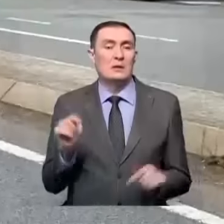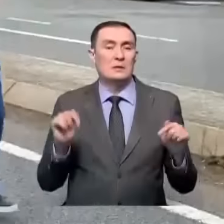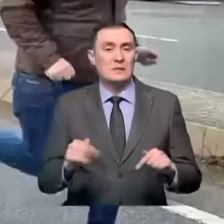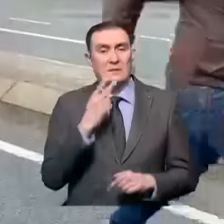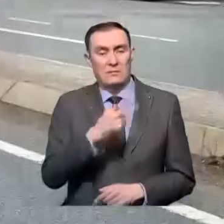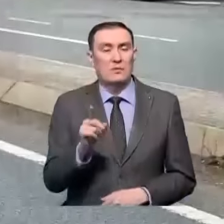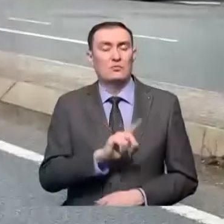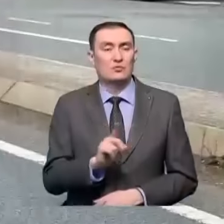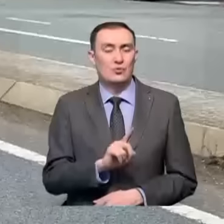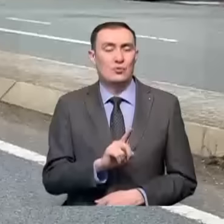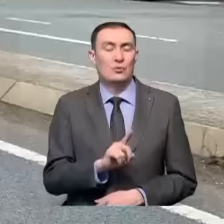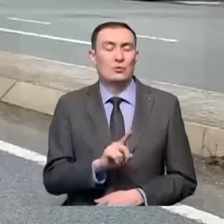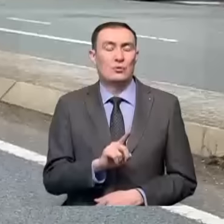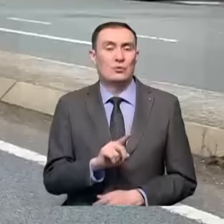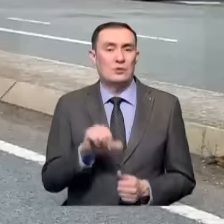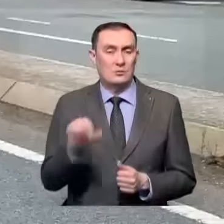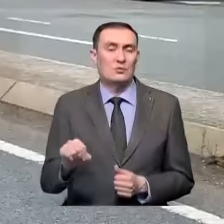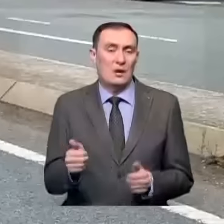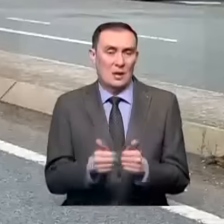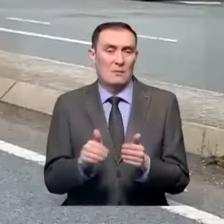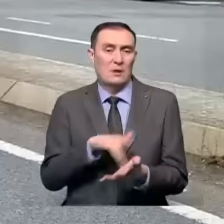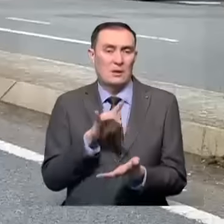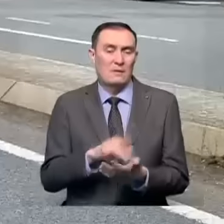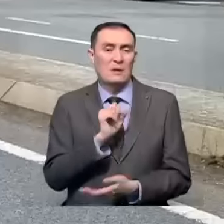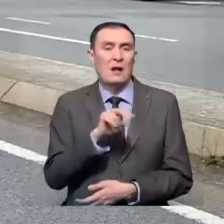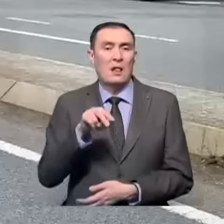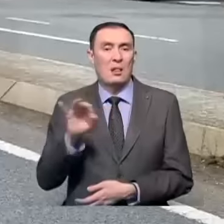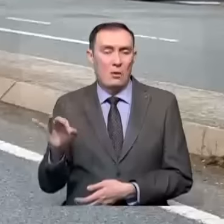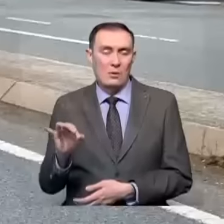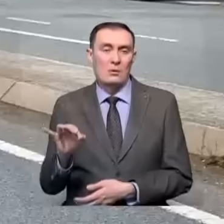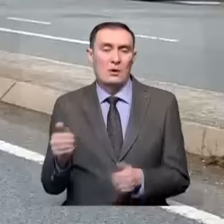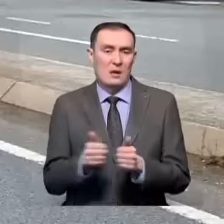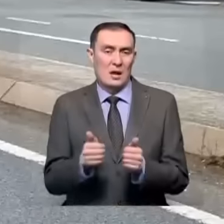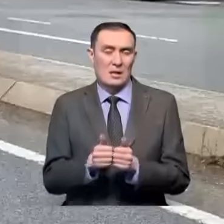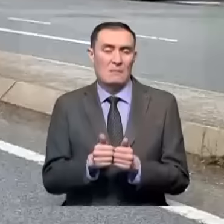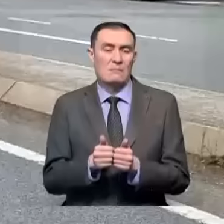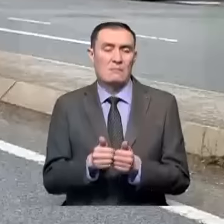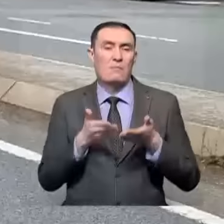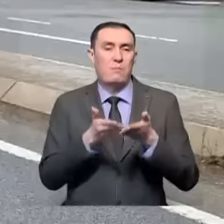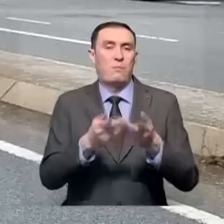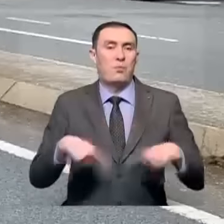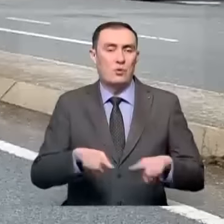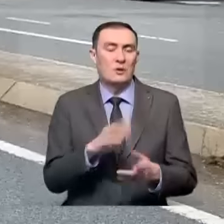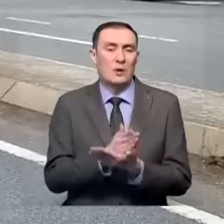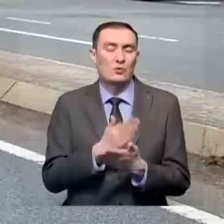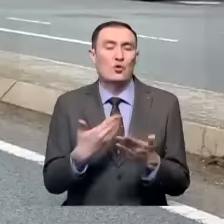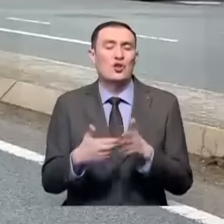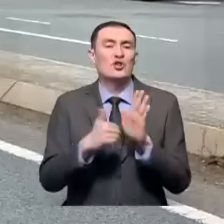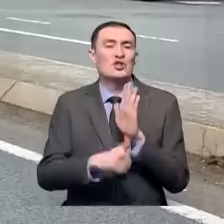видим, что именно здесь, около городка Кало, близ морского порта, находится